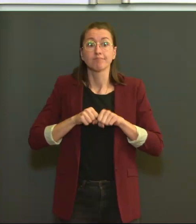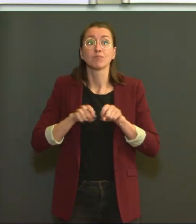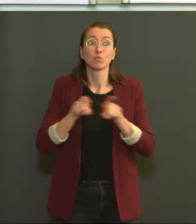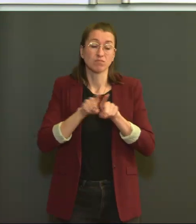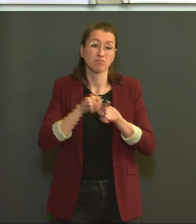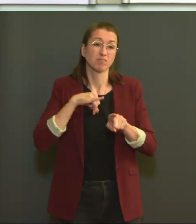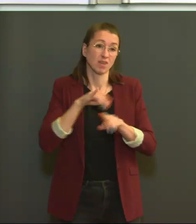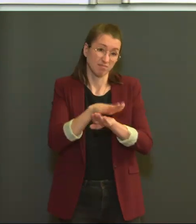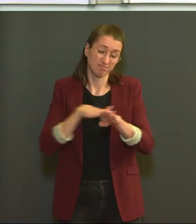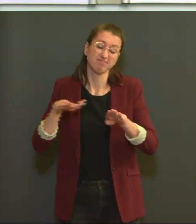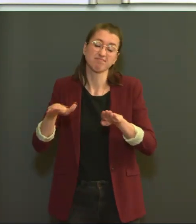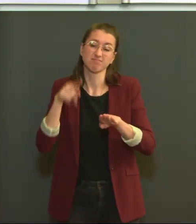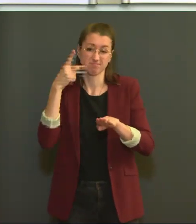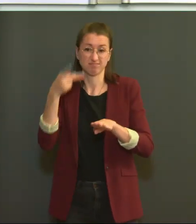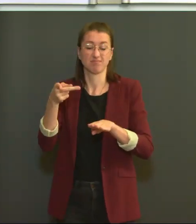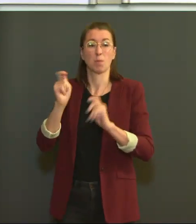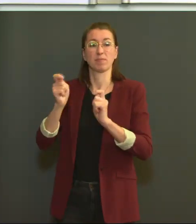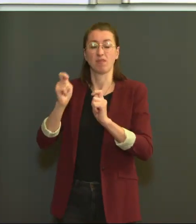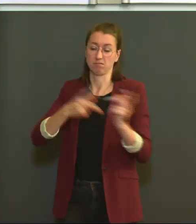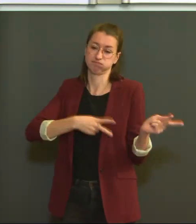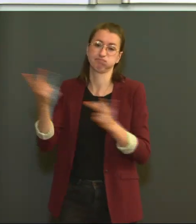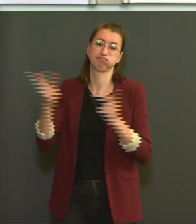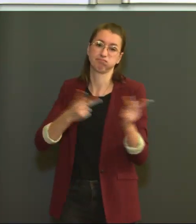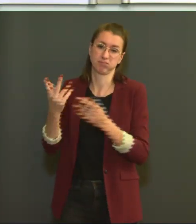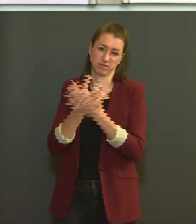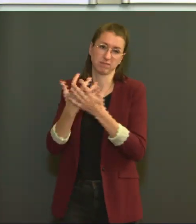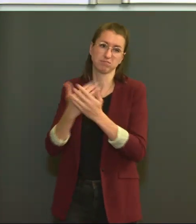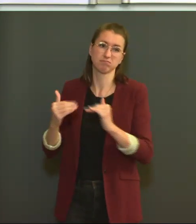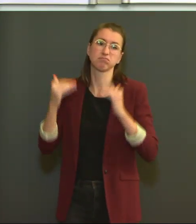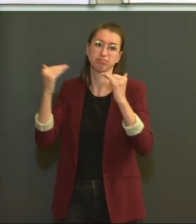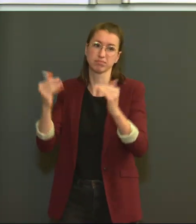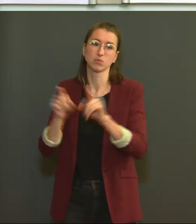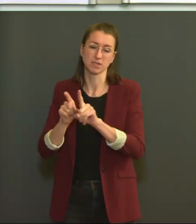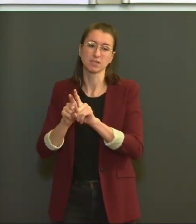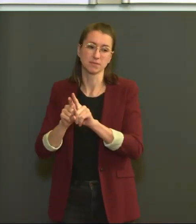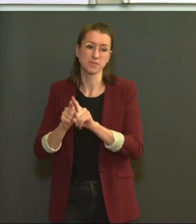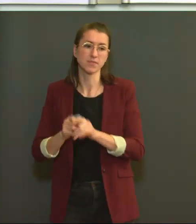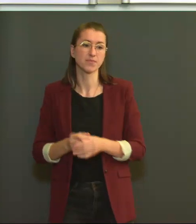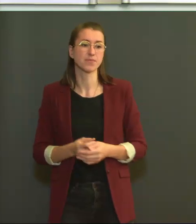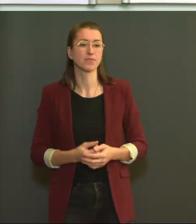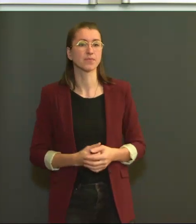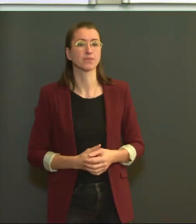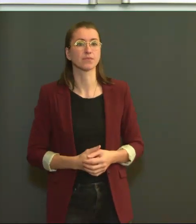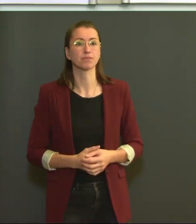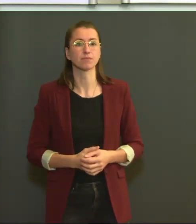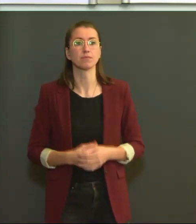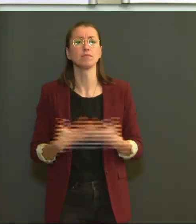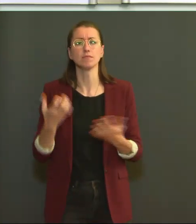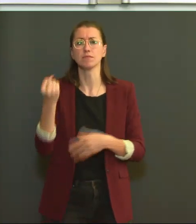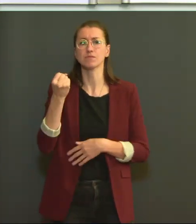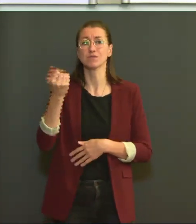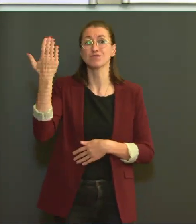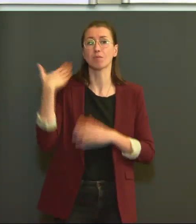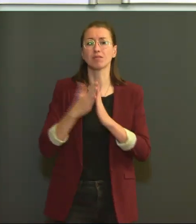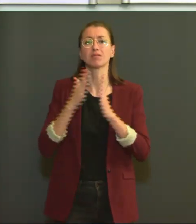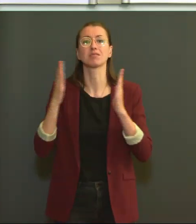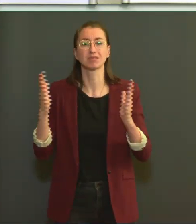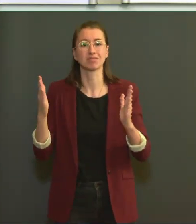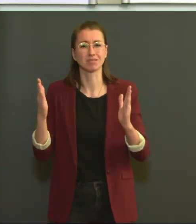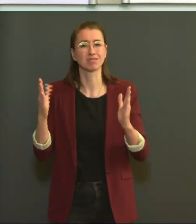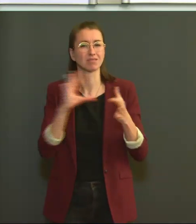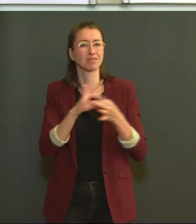significative du nombre de nouvelles admissions à l'hôpital. La semaine dernière, il y a eu